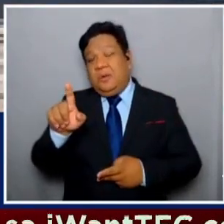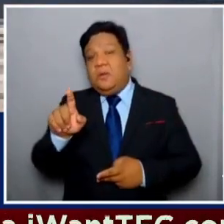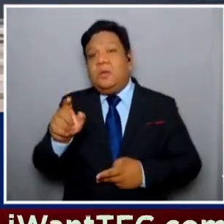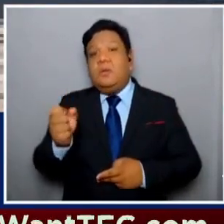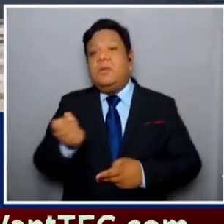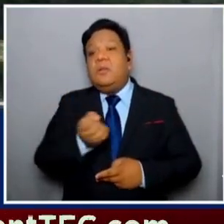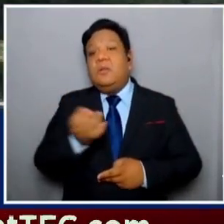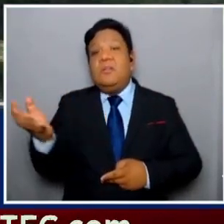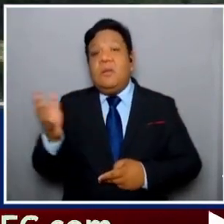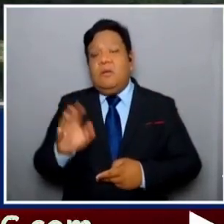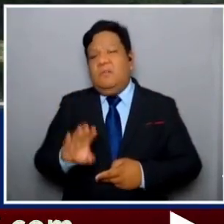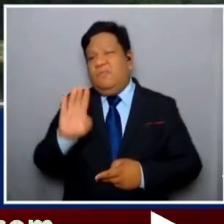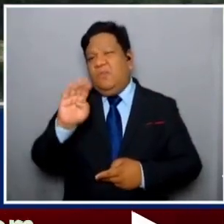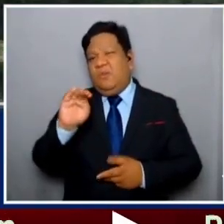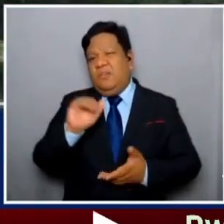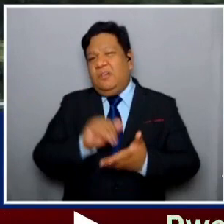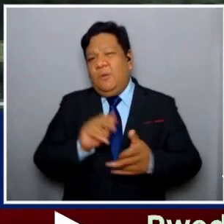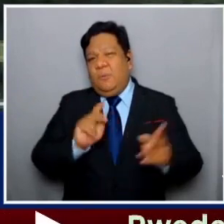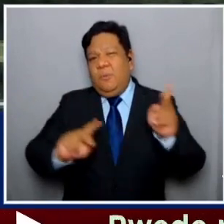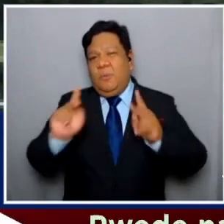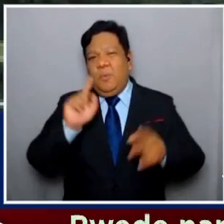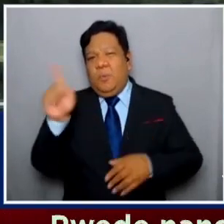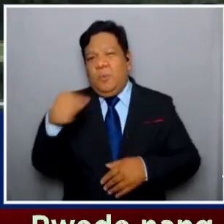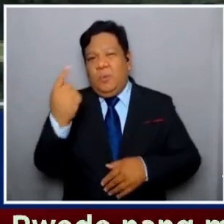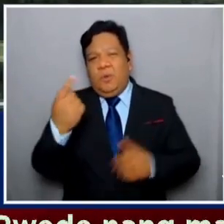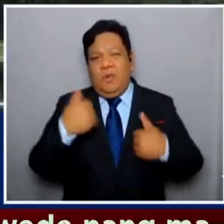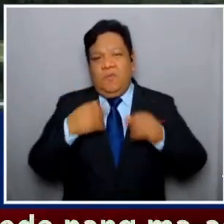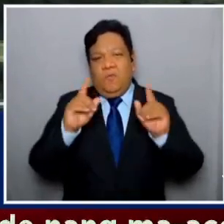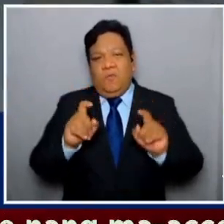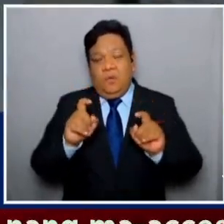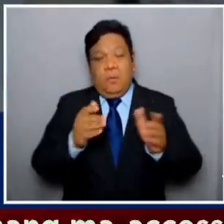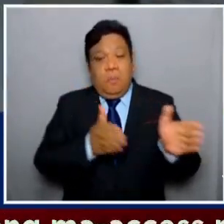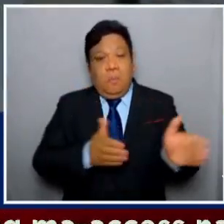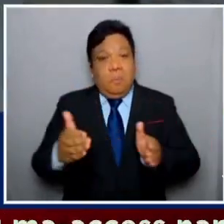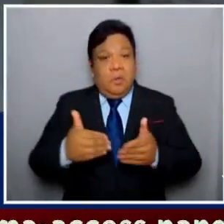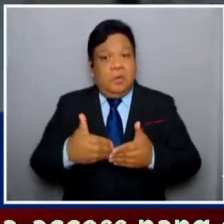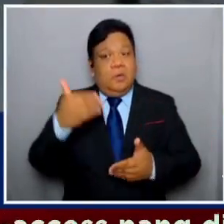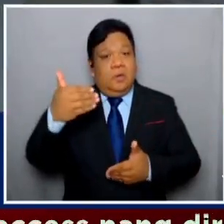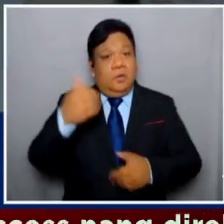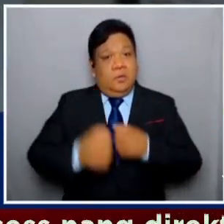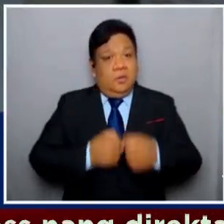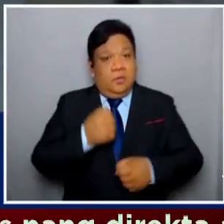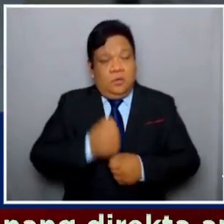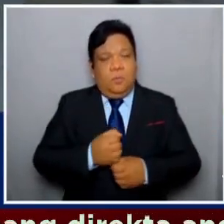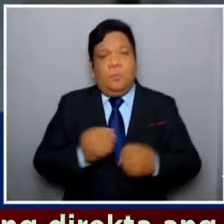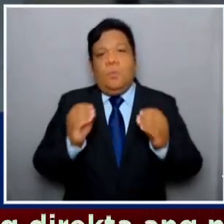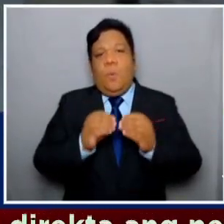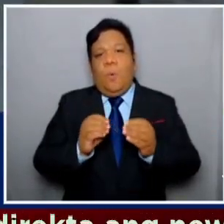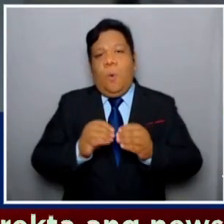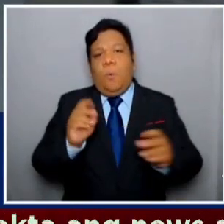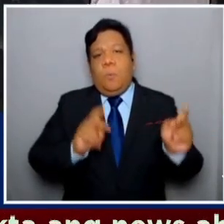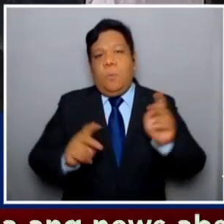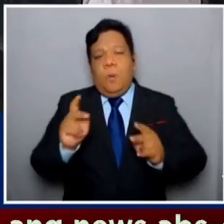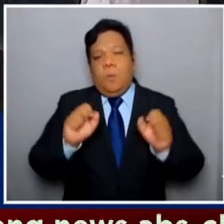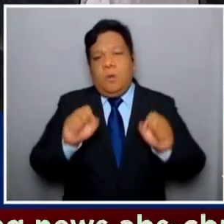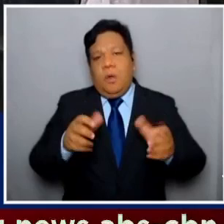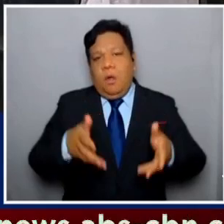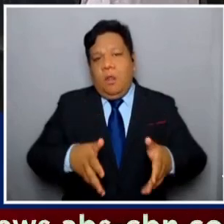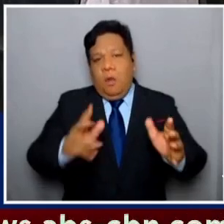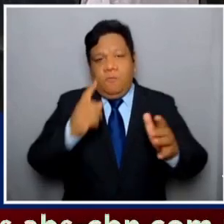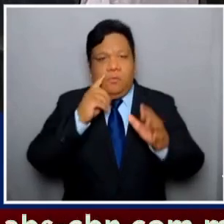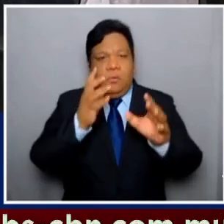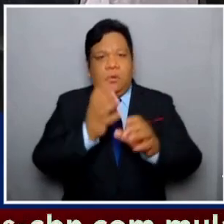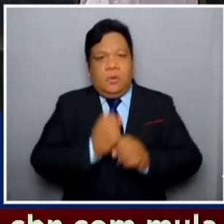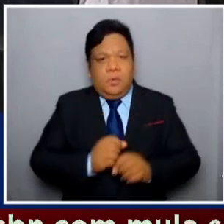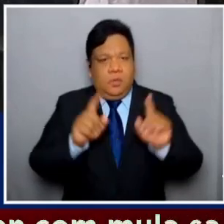ang nag-exam. Plano ng ahensya na sa susunod na taon ay daragdagan nila ang bilang ng mga papayagang kumuha ng